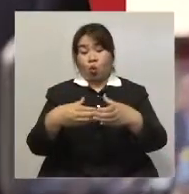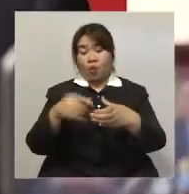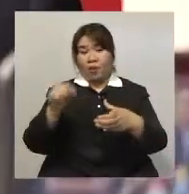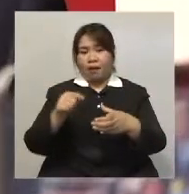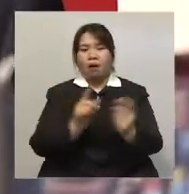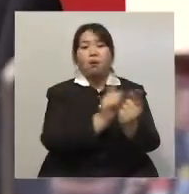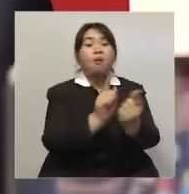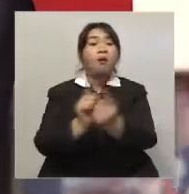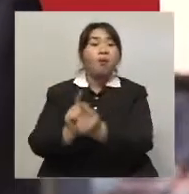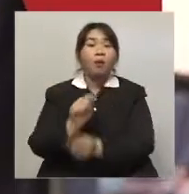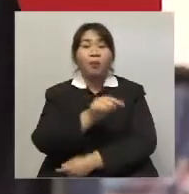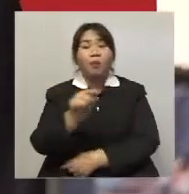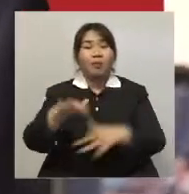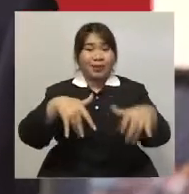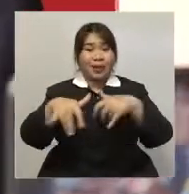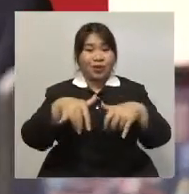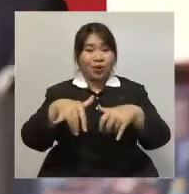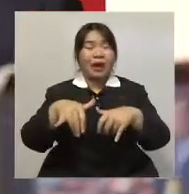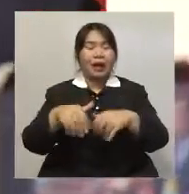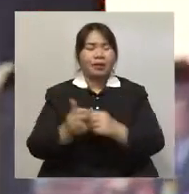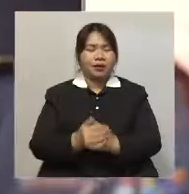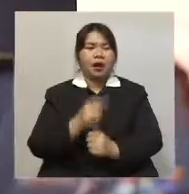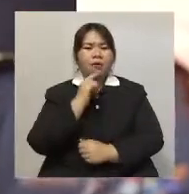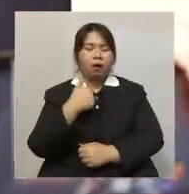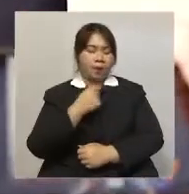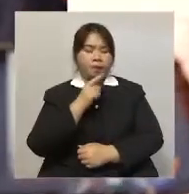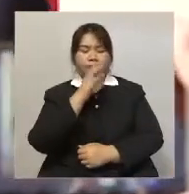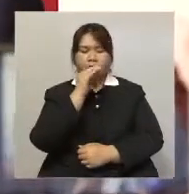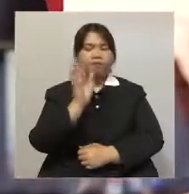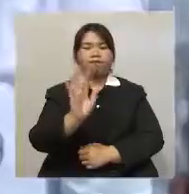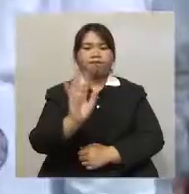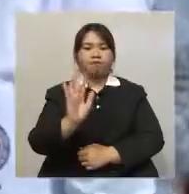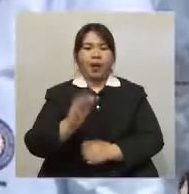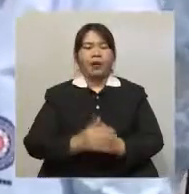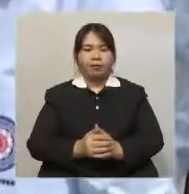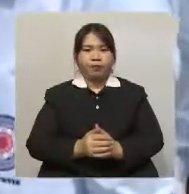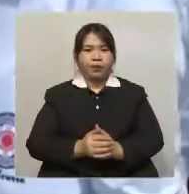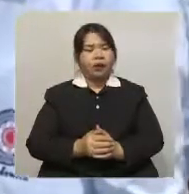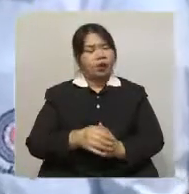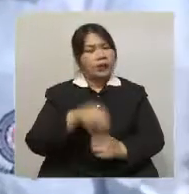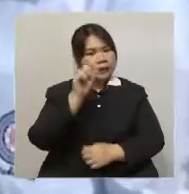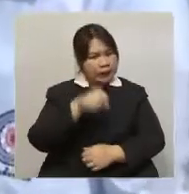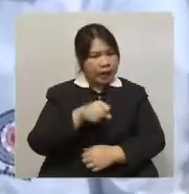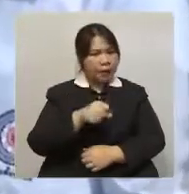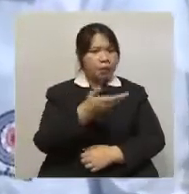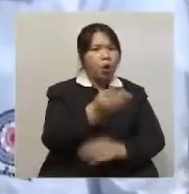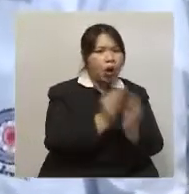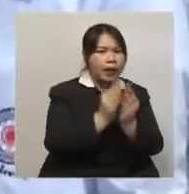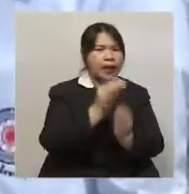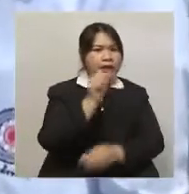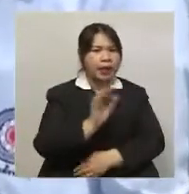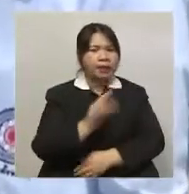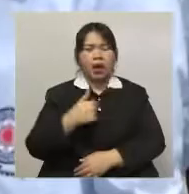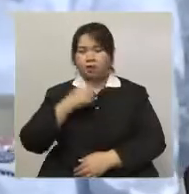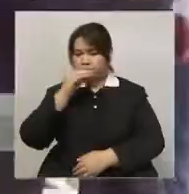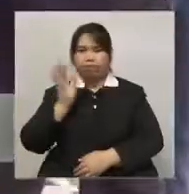ชาติไทยโดยนายสุเทพเทือกสุบรรณและก็แกนนำพรรคนะครับเดินรณรงค์หาสมาชิกพรรคไม่ว่าจะเข้าข่ายการหาเสียงหรือไม่นะครับไม่ขอวิ